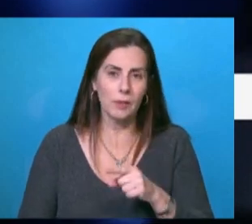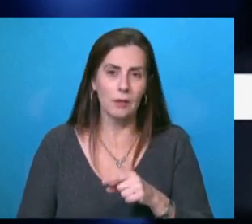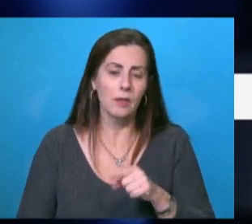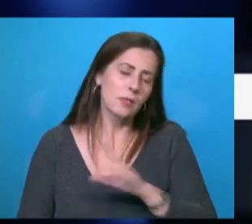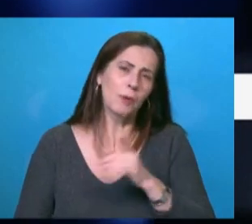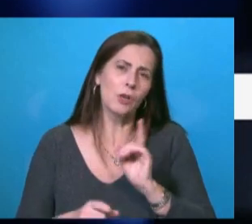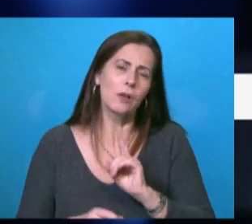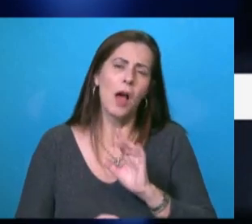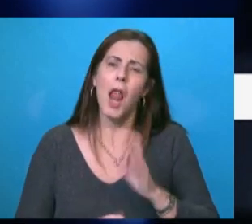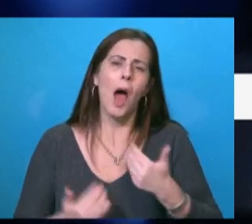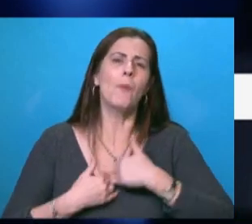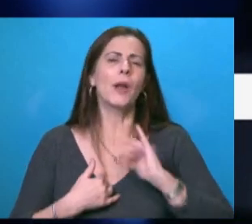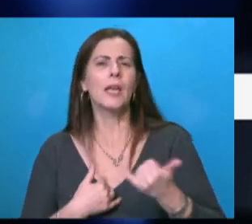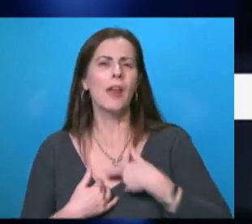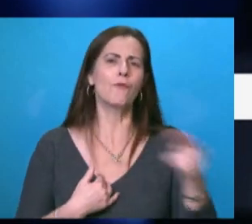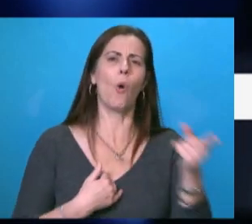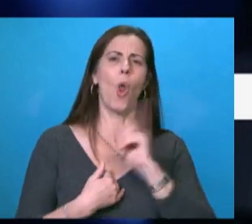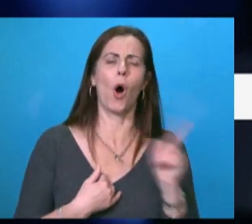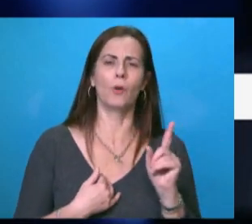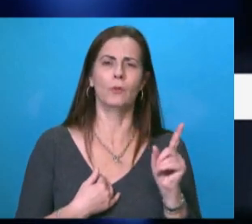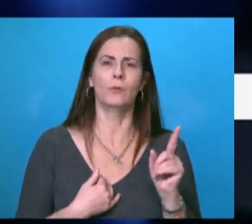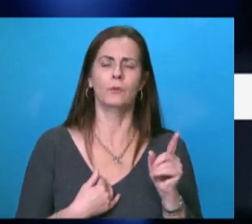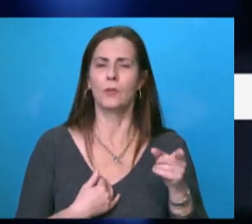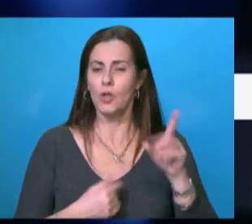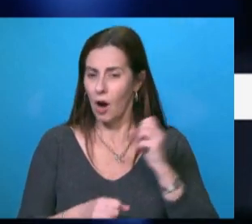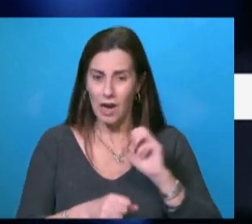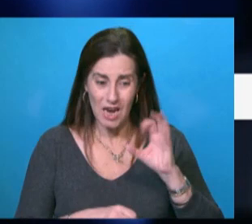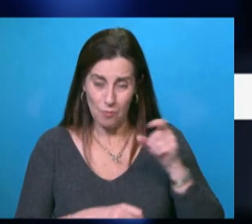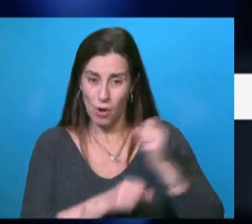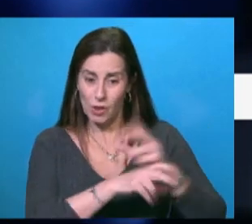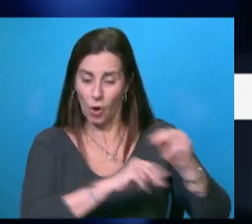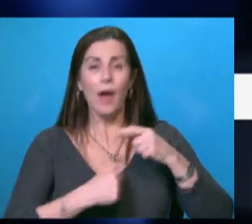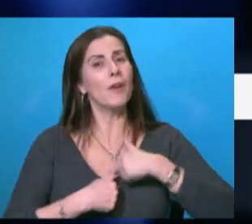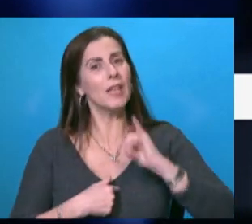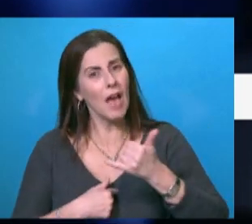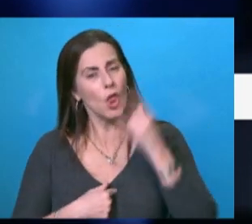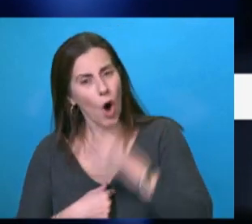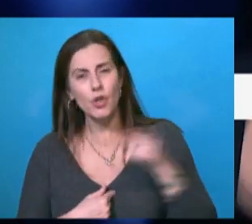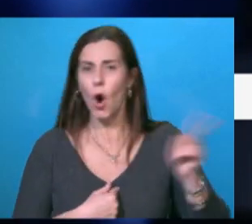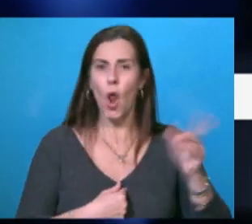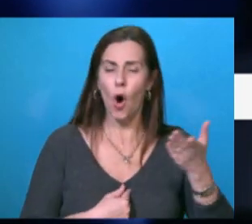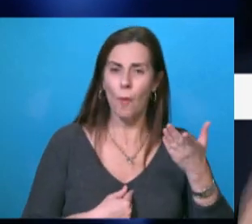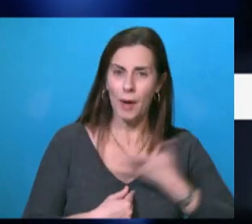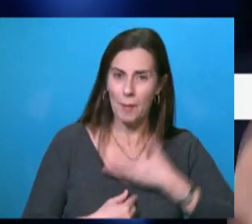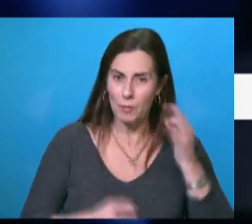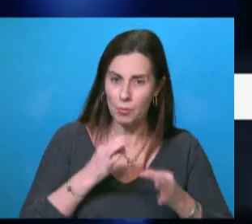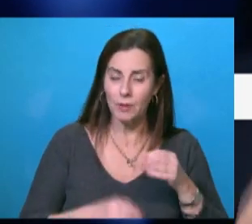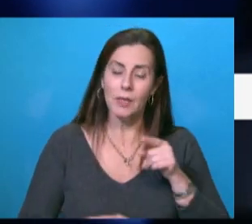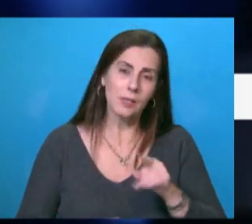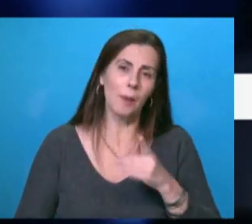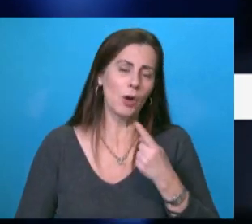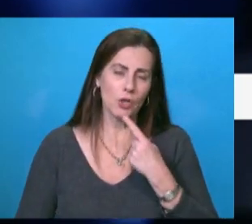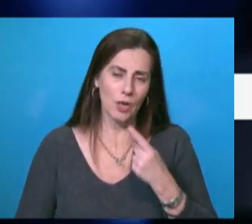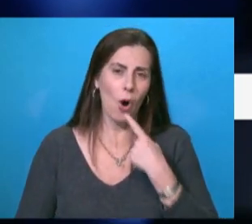למה אותי מעמידים, כאשר יש אחרים שביצעו מעשים דומים ואותם לא מעמידים. זה לשון האכיפה